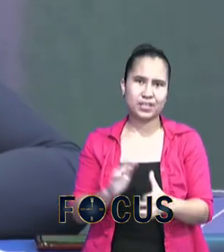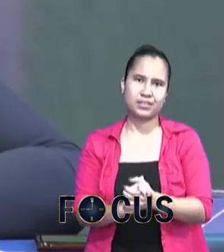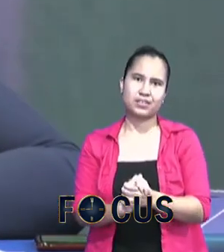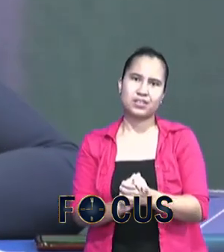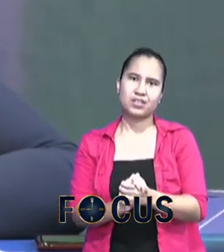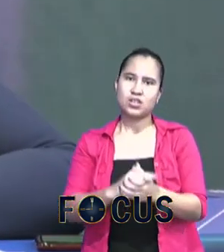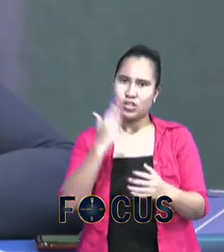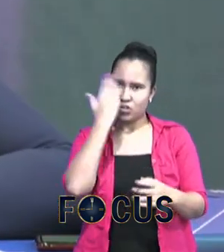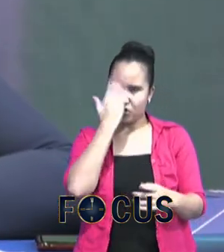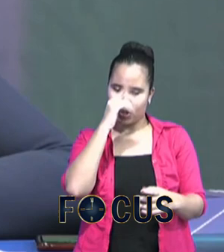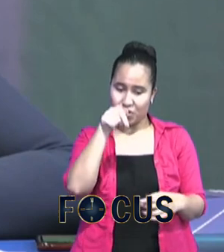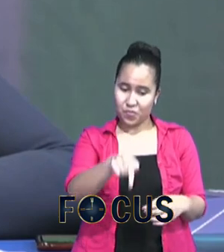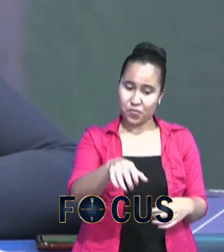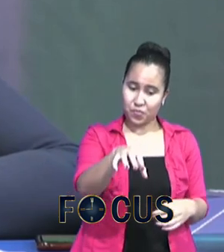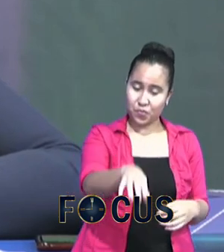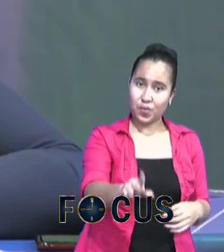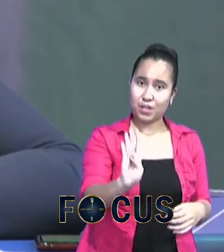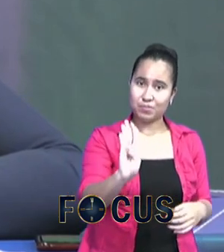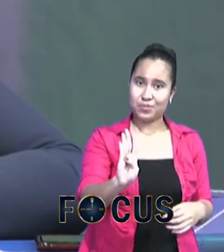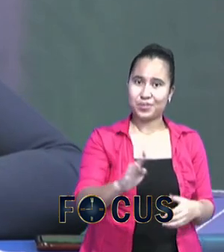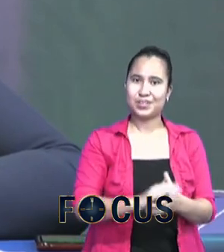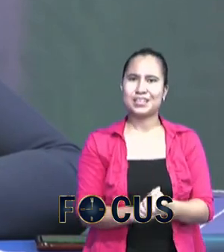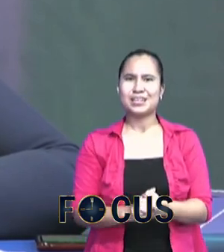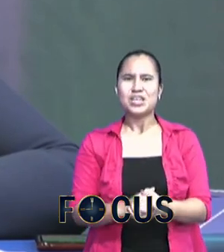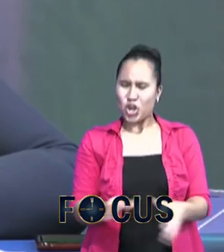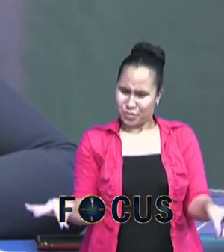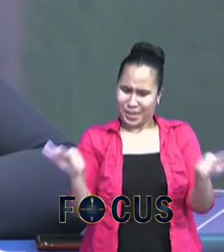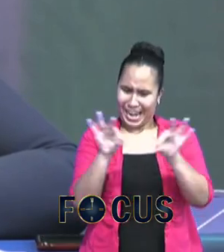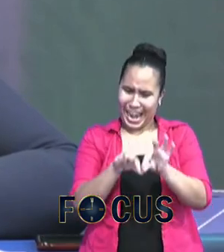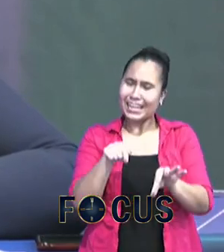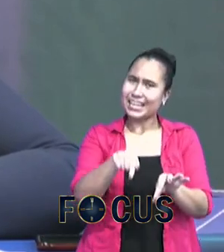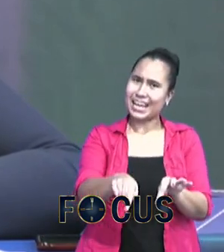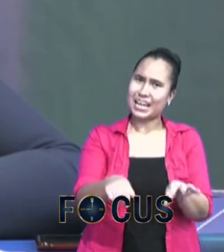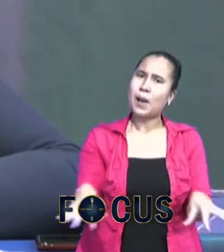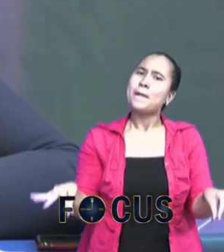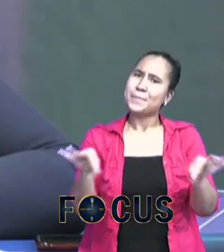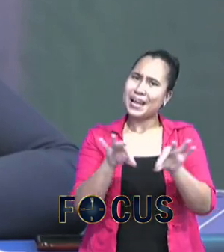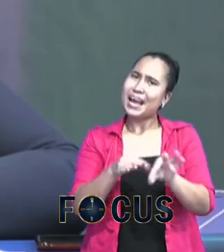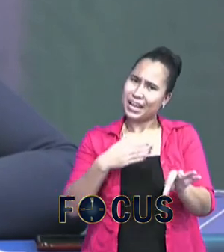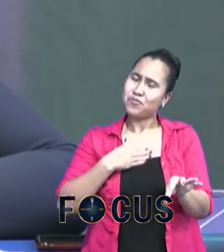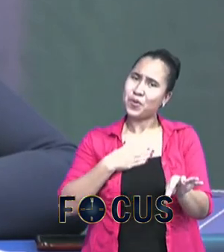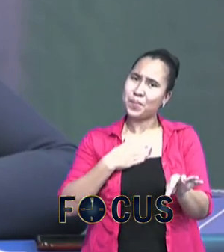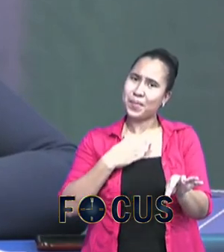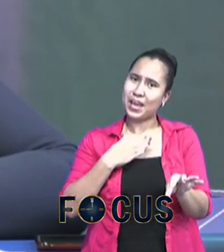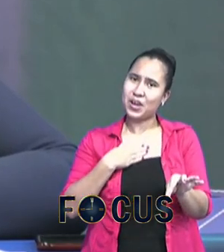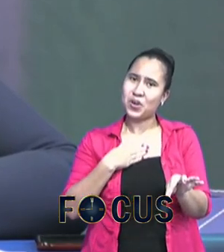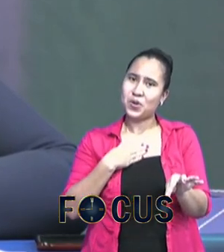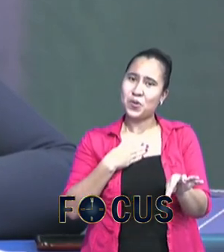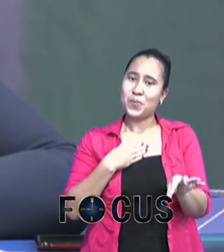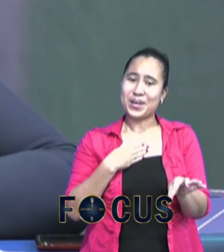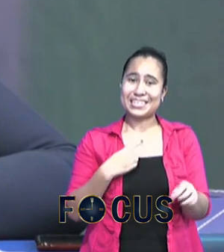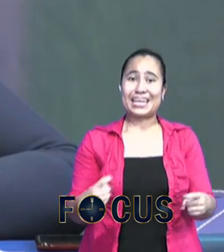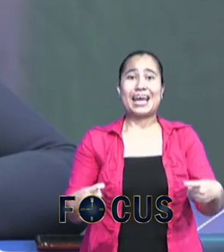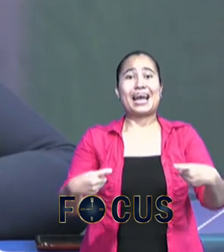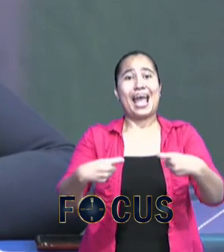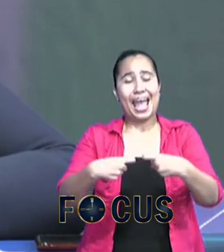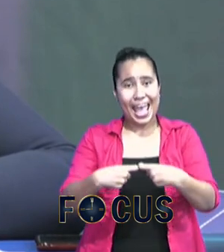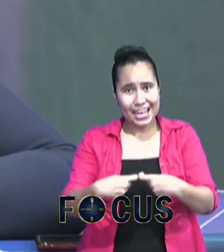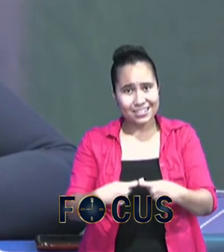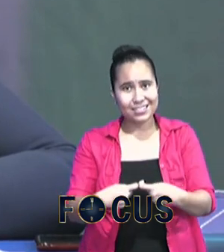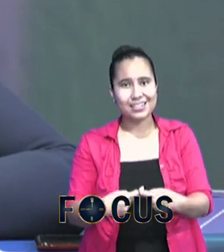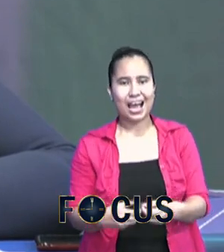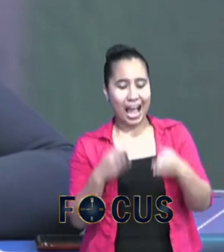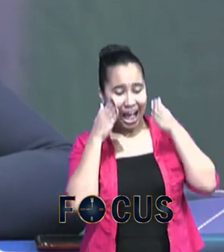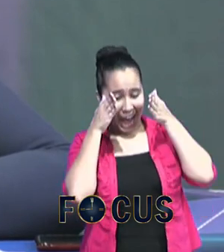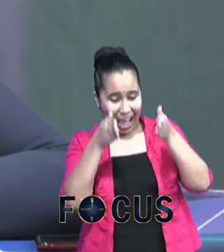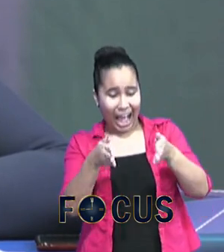van deze districten juist mijn prinsen en prinsessen. Want zij krijgen alle extra aandacht die ze moeten krijgen